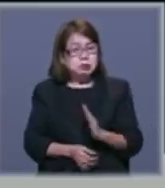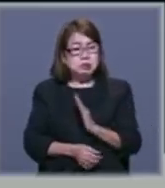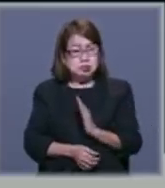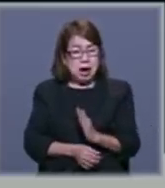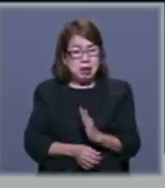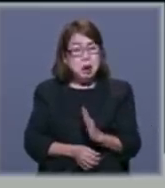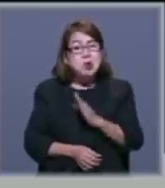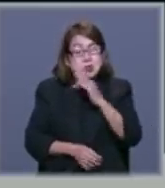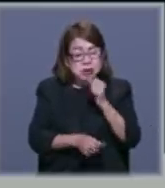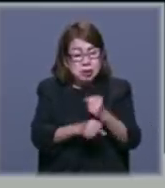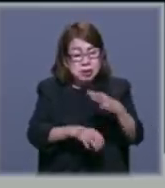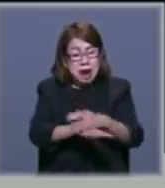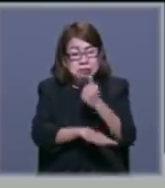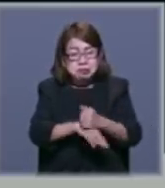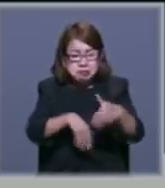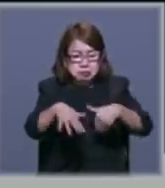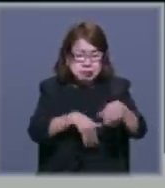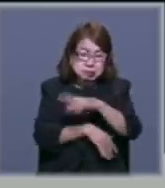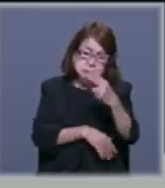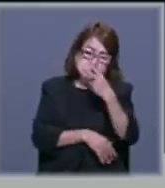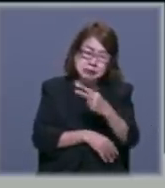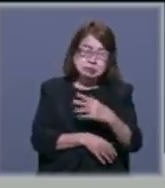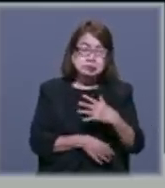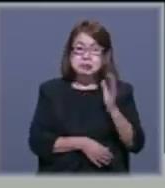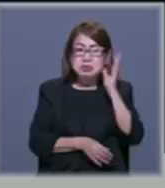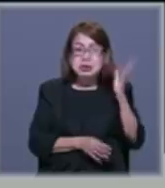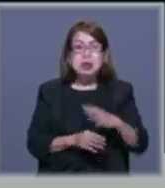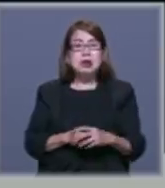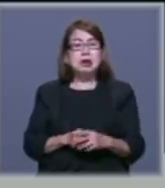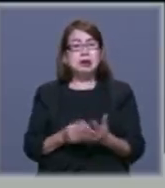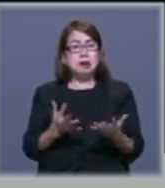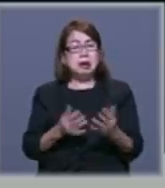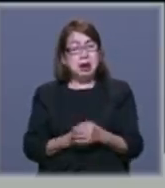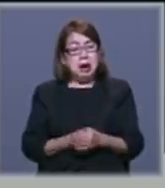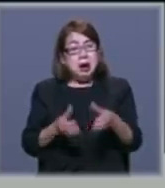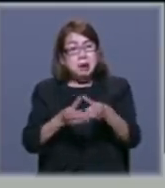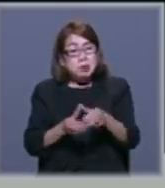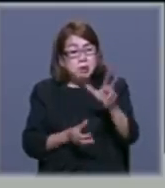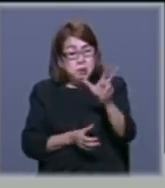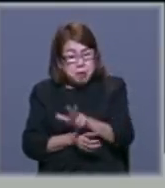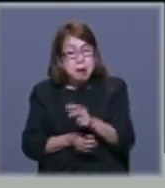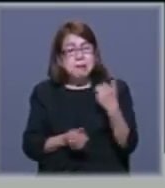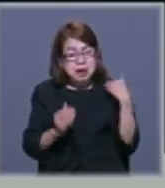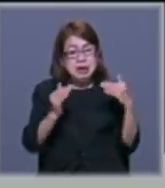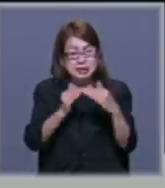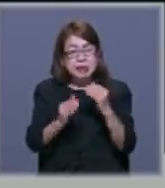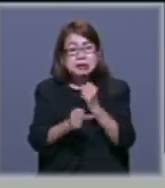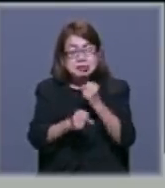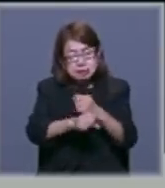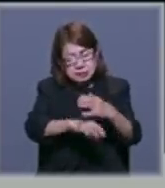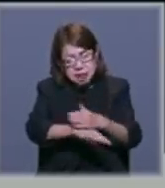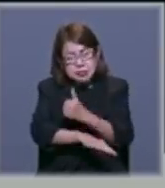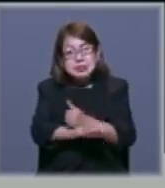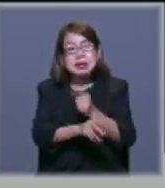ไหมแม้พรรคไทยรักษาชาติจะมีสิทธิและเสรีภาพในการดำเนินกิจกรรมทางการเมืองตามที่รัฐ